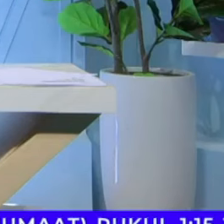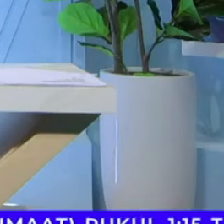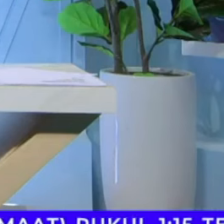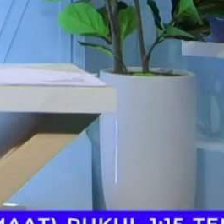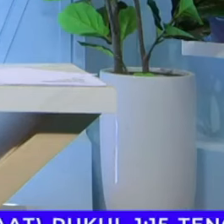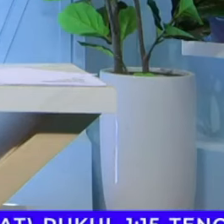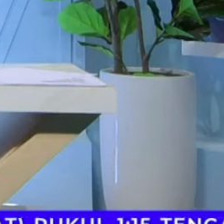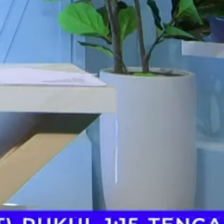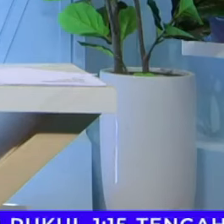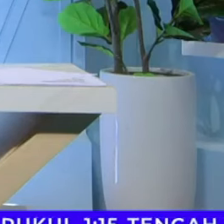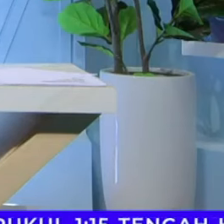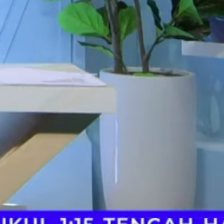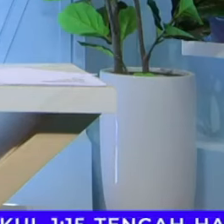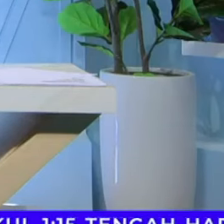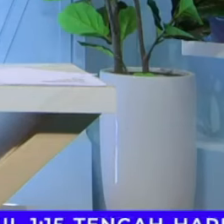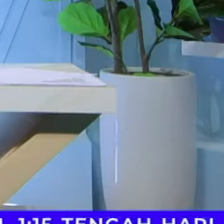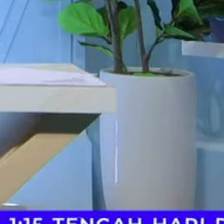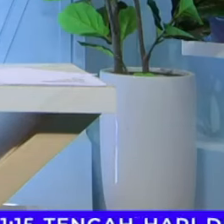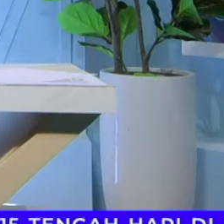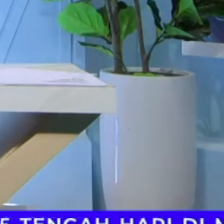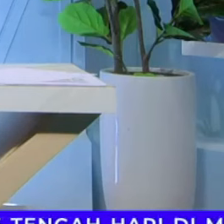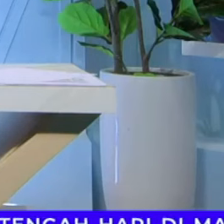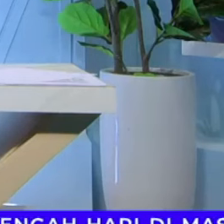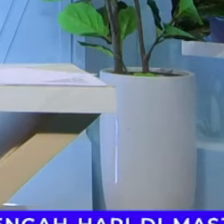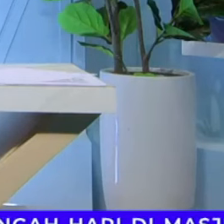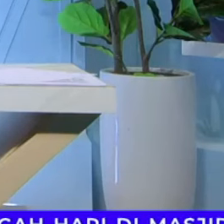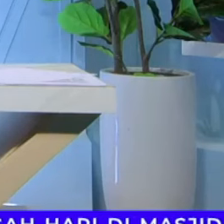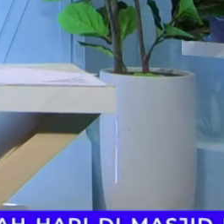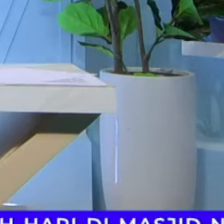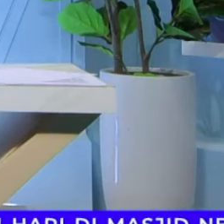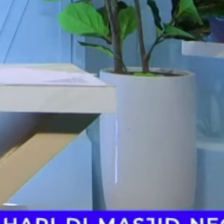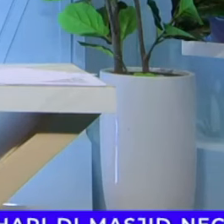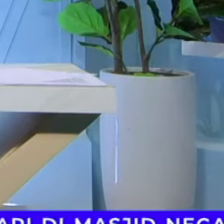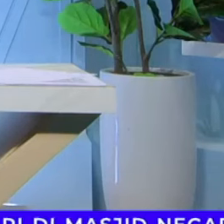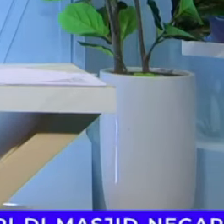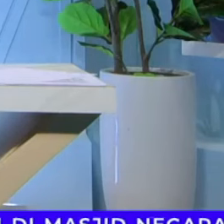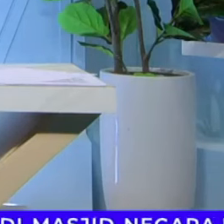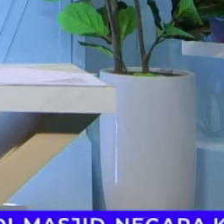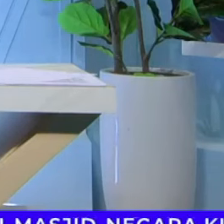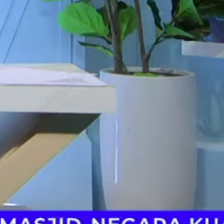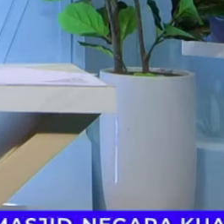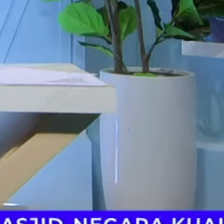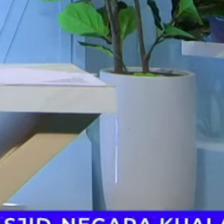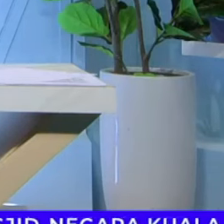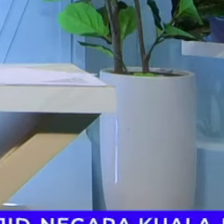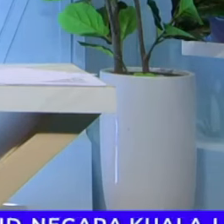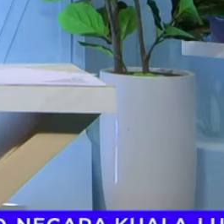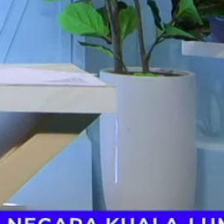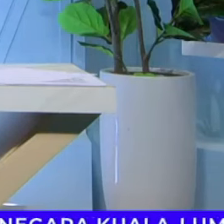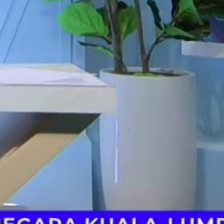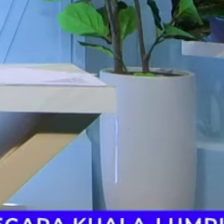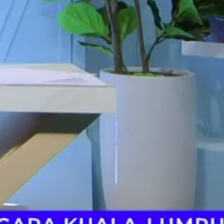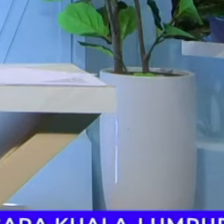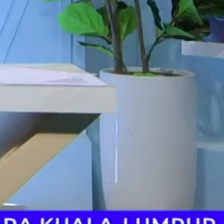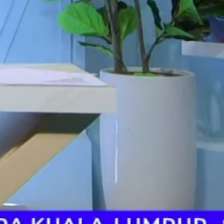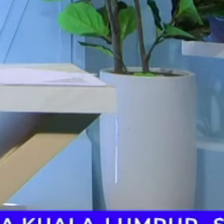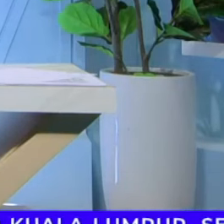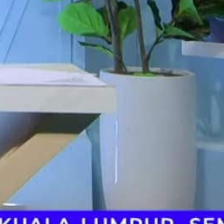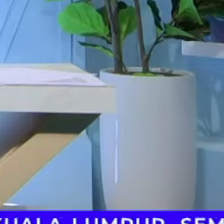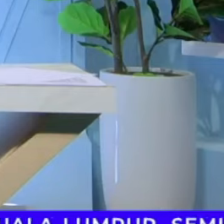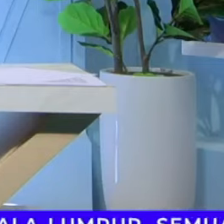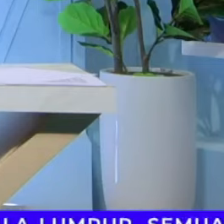perkembangan berjinak dalam bidang Al-Quran ni dah lama lah sebenarnya. Saya kira daripada zaman sekolah kan, hatta daripada zaman sekolah